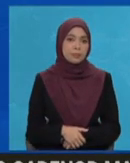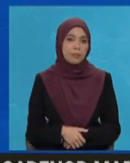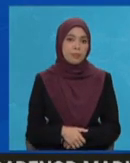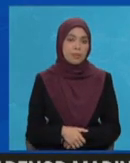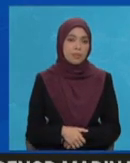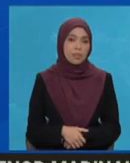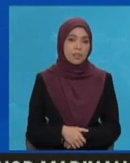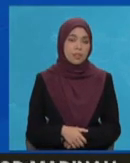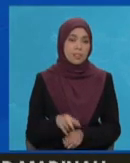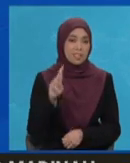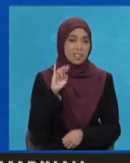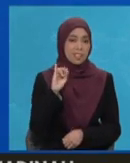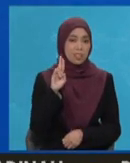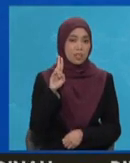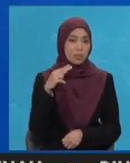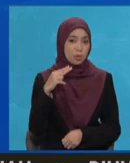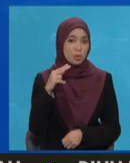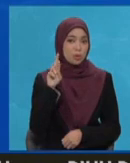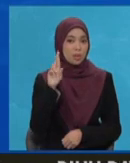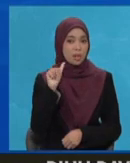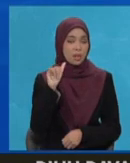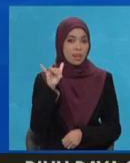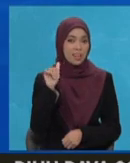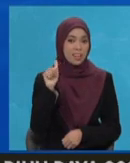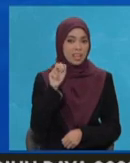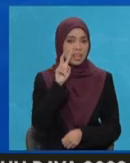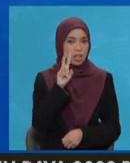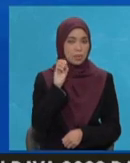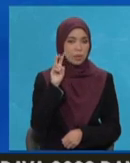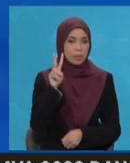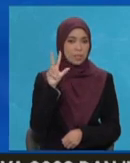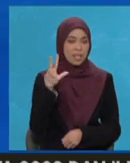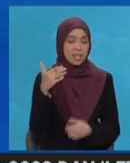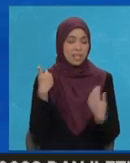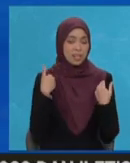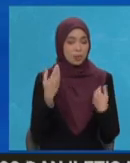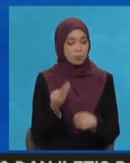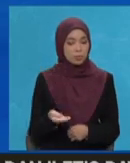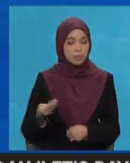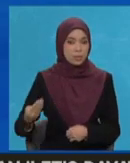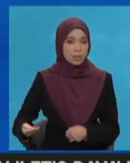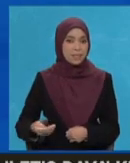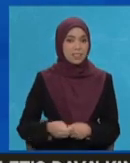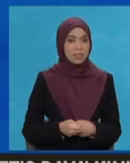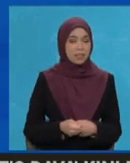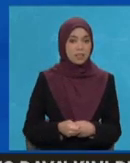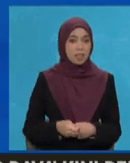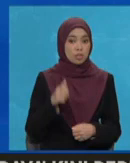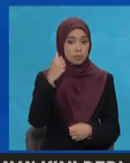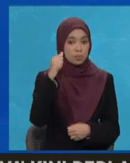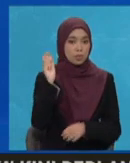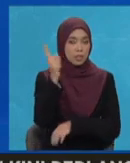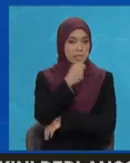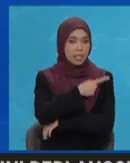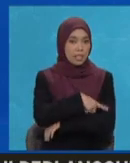Rio Raya 2023 mengingatkan produk-produk Raya tempatan dan antar bangsa ekspor Raya itu dibuka selama 10 hari